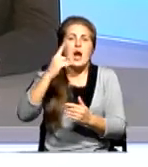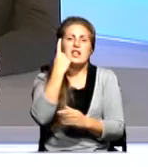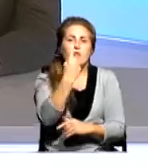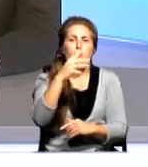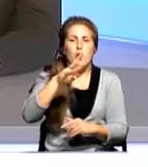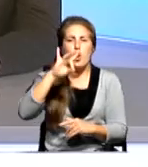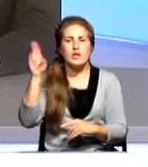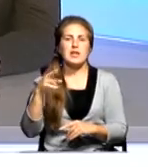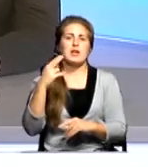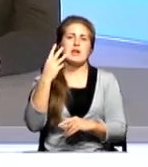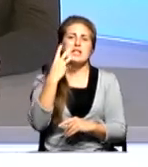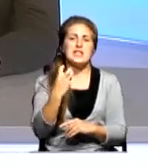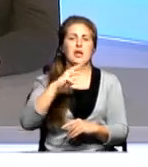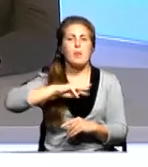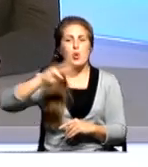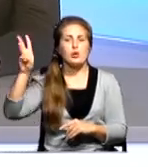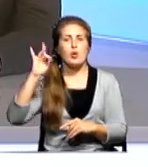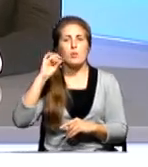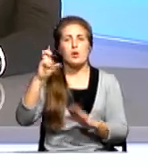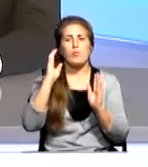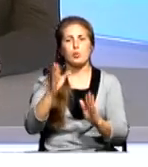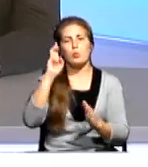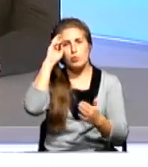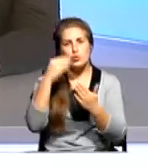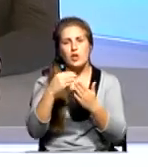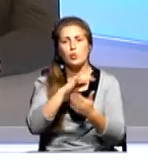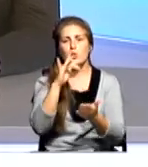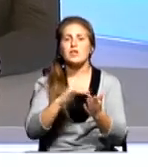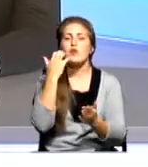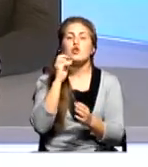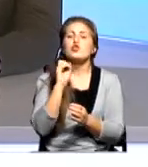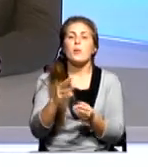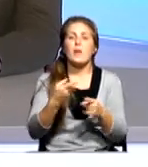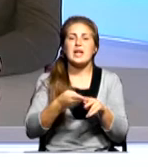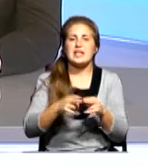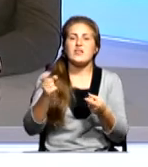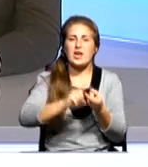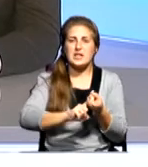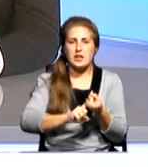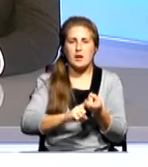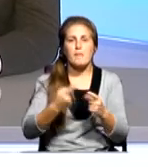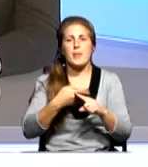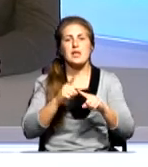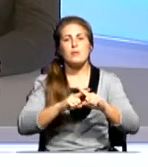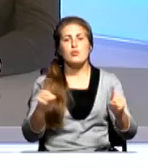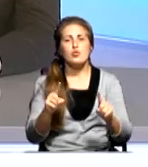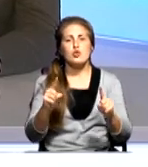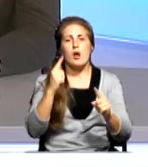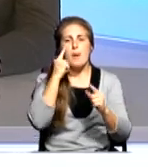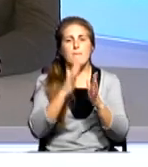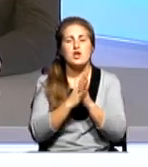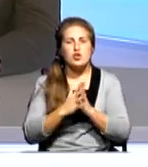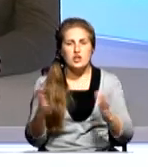миллиарда 300 миллионов рублей будут бюджет города симферополь чем это связано потому что большинство